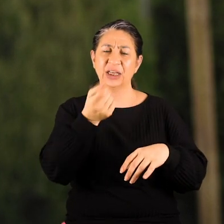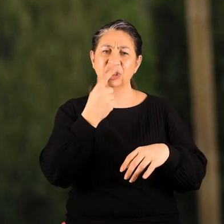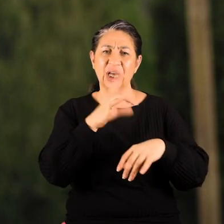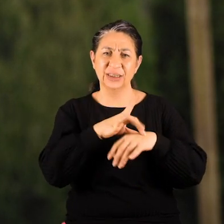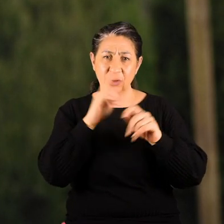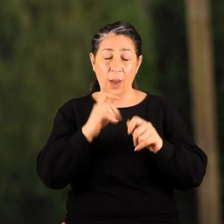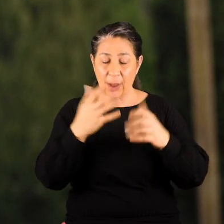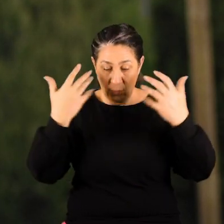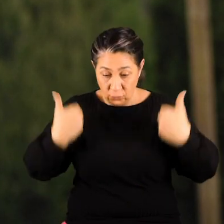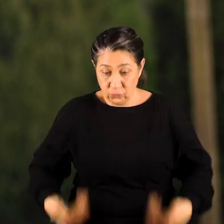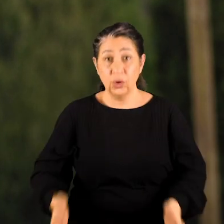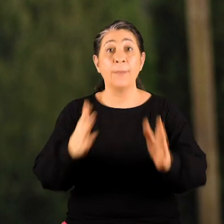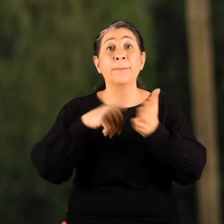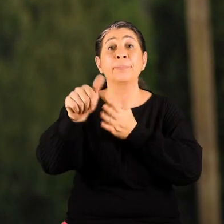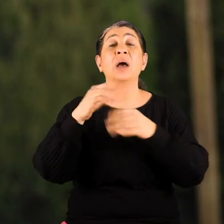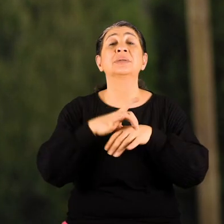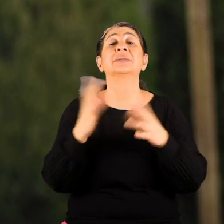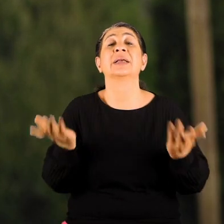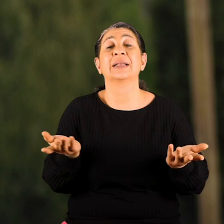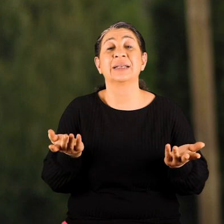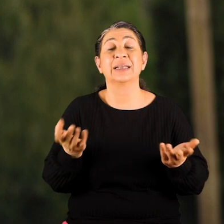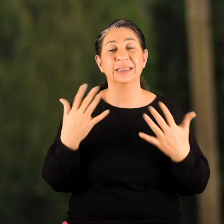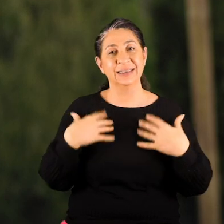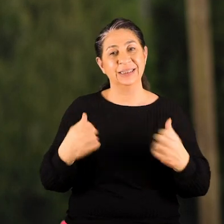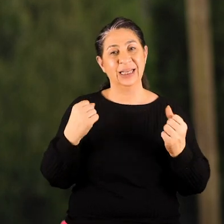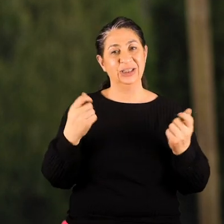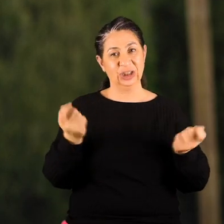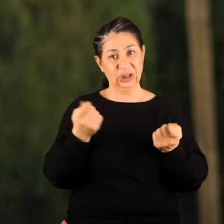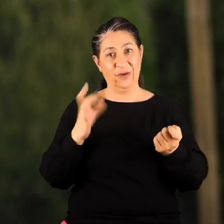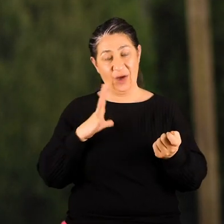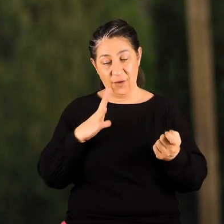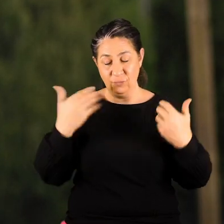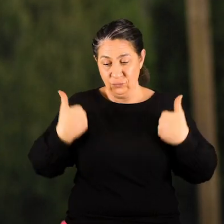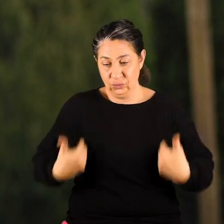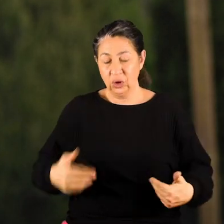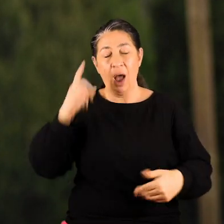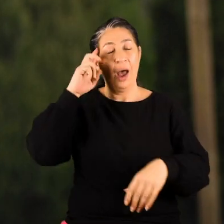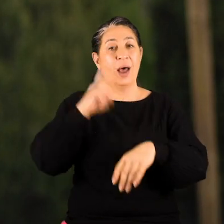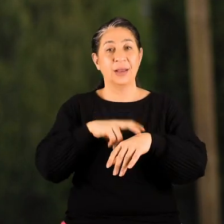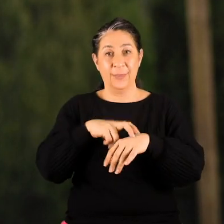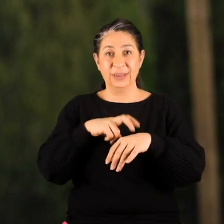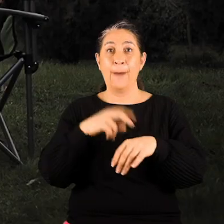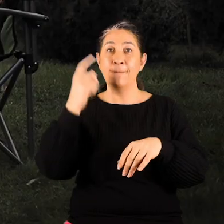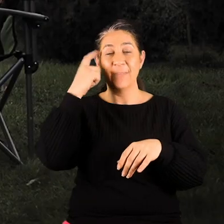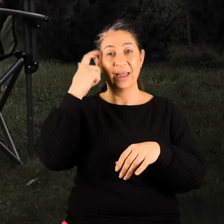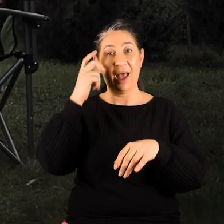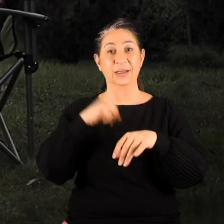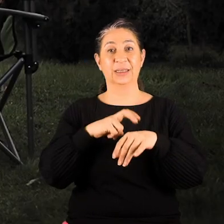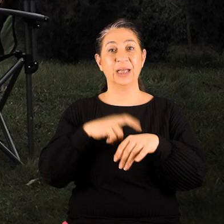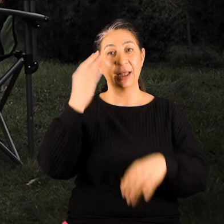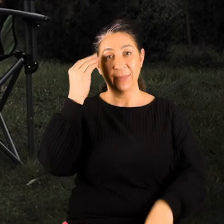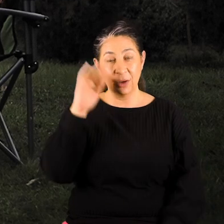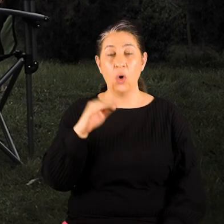sağlıklı çalışan taraftan var. Vücudun onu hatırlaması, beynin de hatırlaması anlamına geliyor. O yüzden çok somut bir şey veriyor insana.